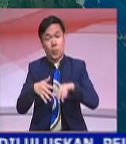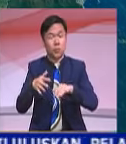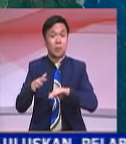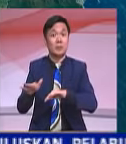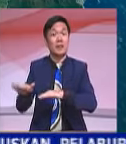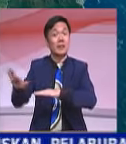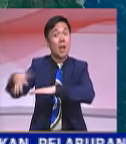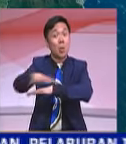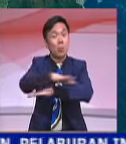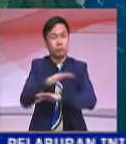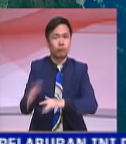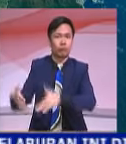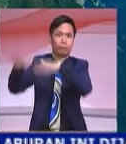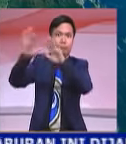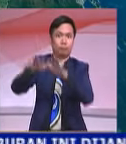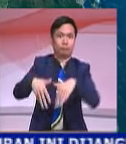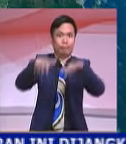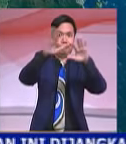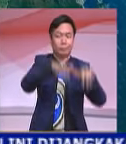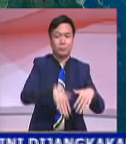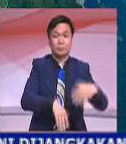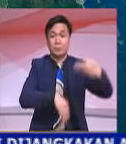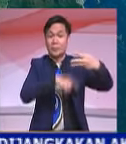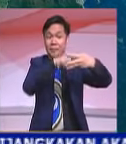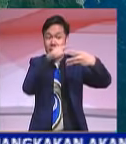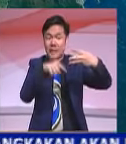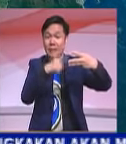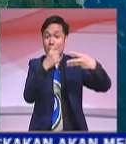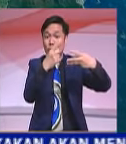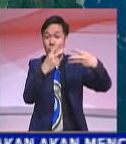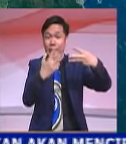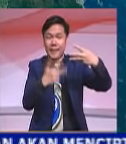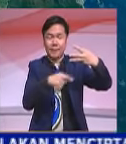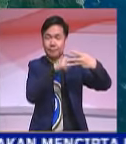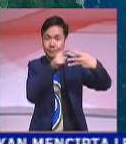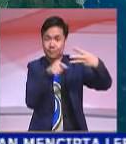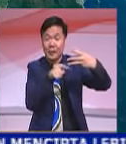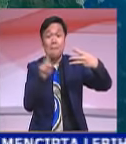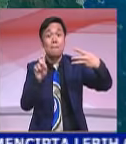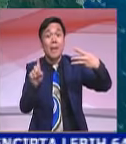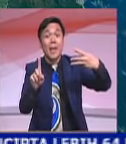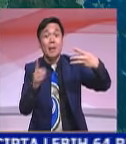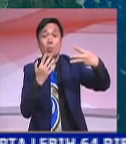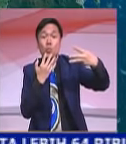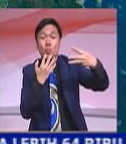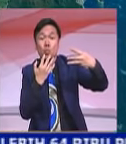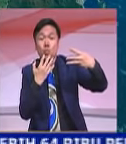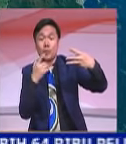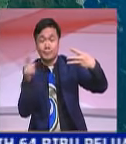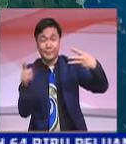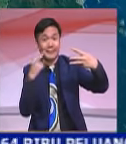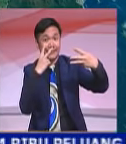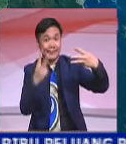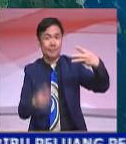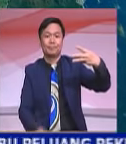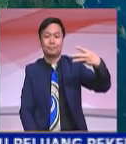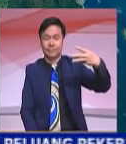bergelora peringkat pertama, kedua dan ketiga melibatkan kawasan-kawasan yang berwarna